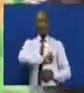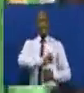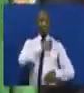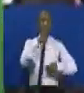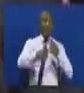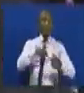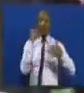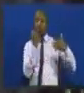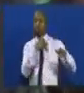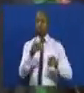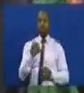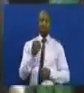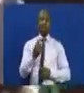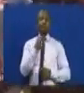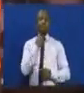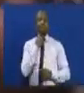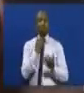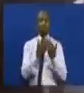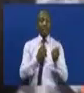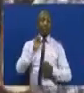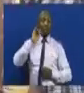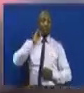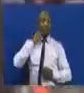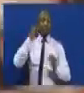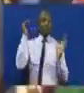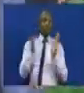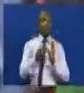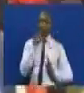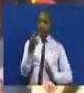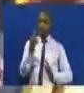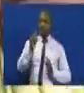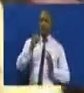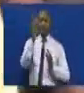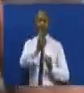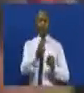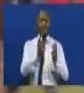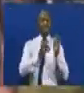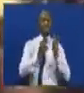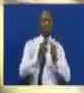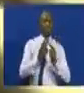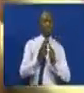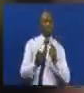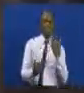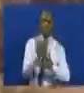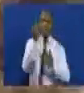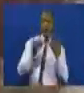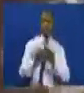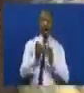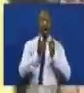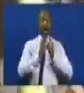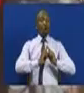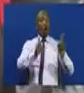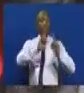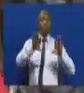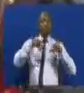Endelea kucheza mchezo huu ukanishinda, maana sharti lake ni moja, ukishika jani la mgomba maana yake umekubali kuchapwa, umeingia